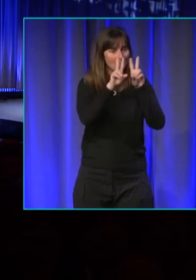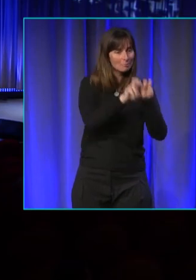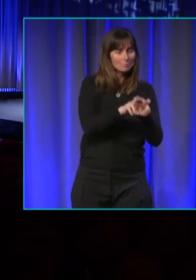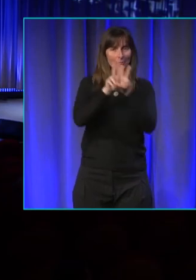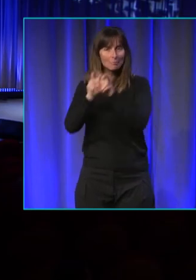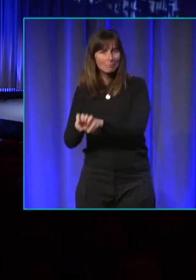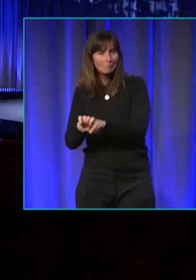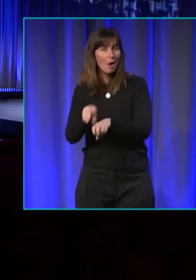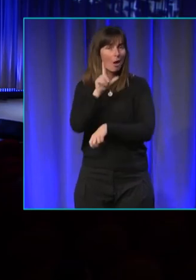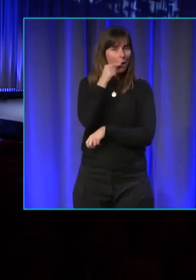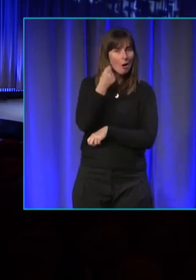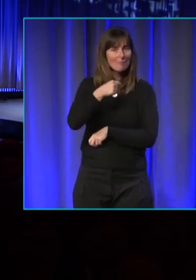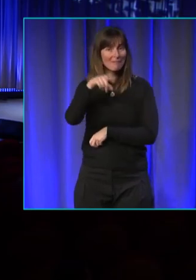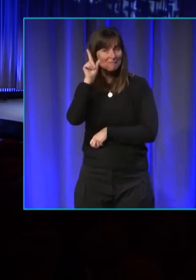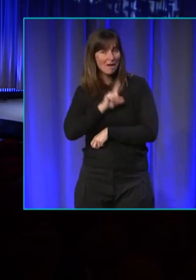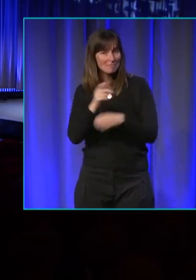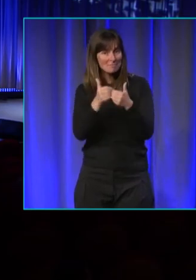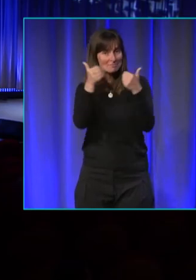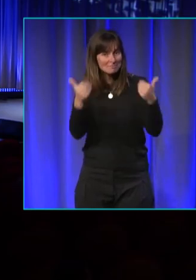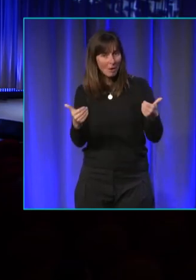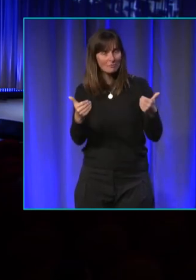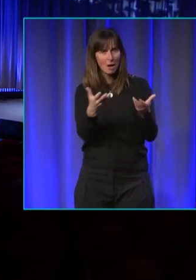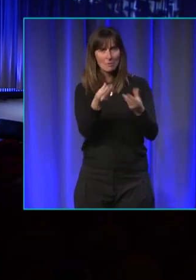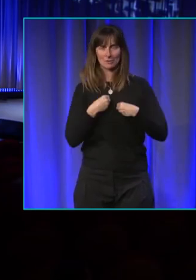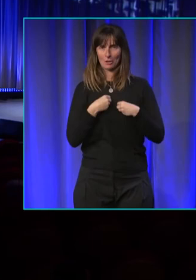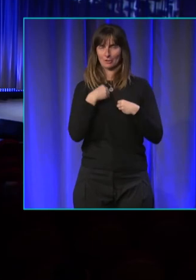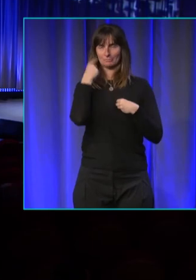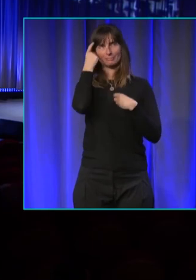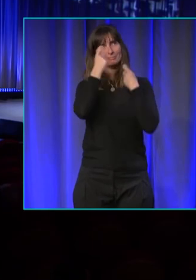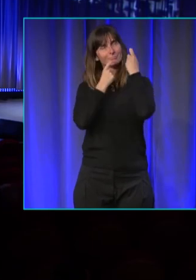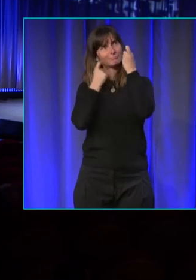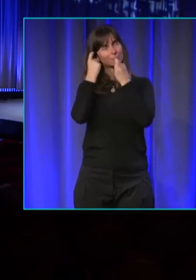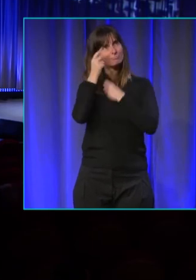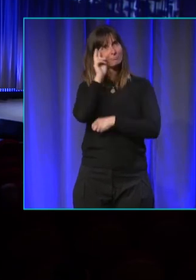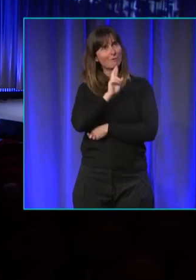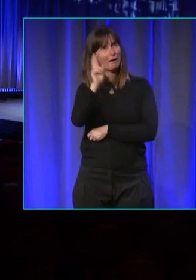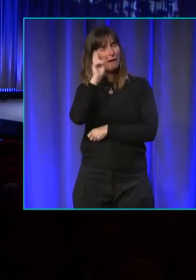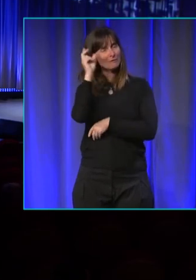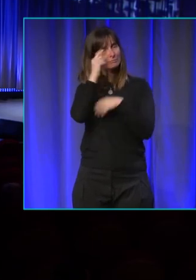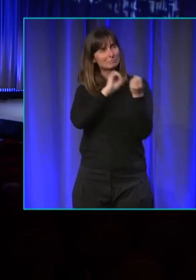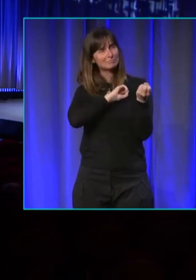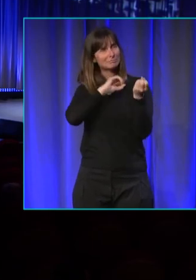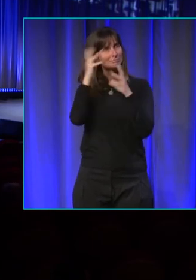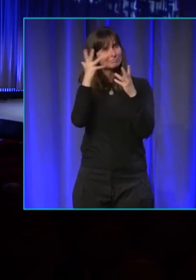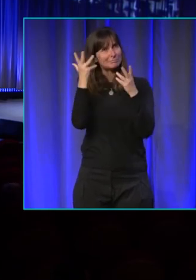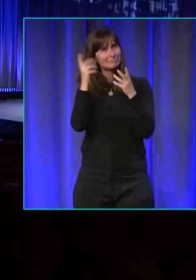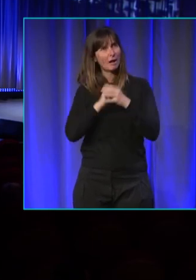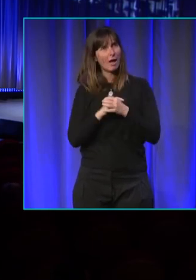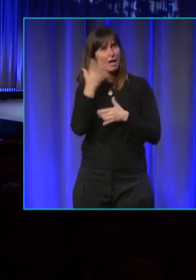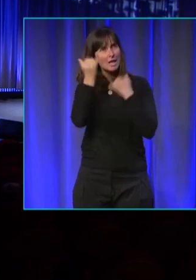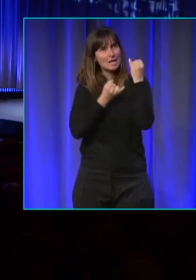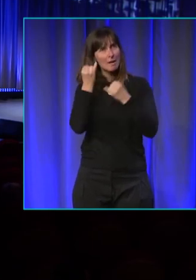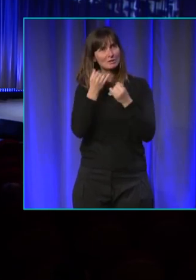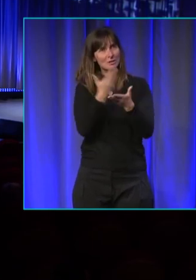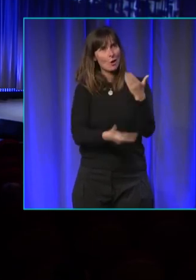les hommes, les femmes? Et puis, comme ça, je me suis mise à rêver, je me suis mise à me dire que si, à la place, on mettait